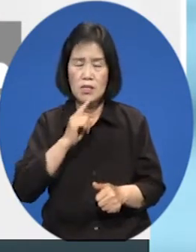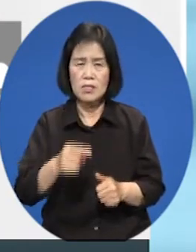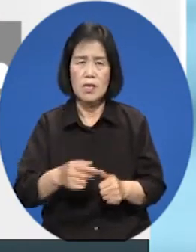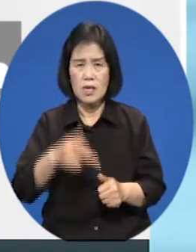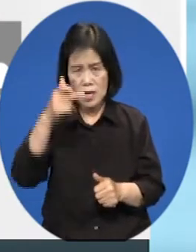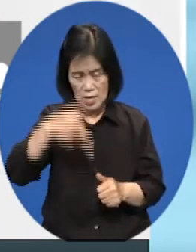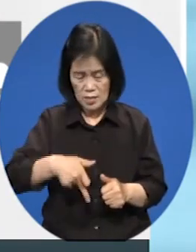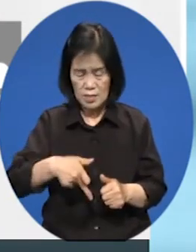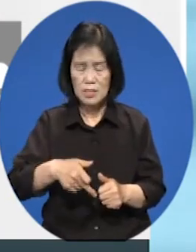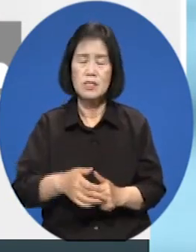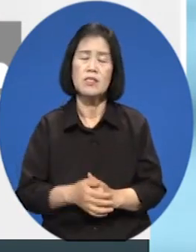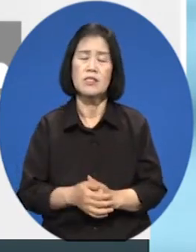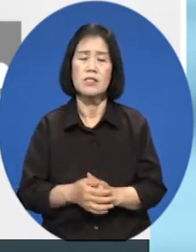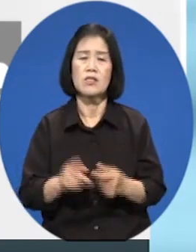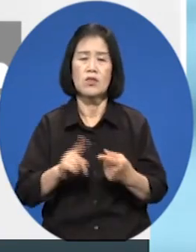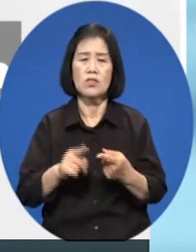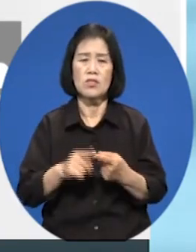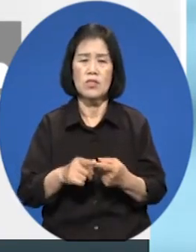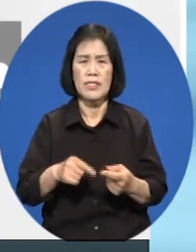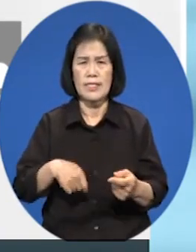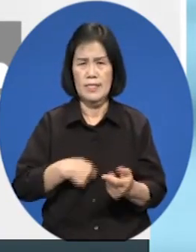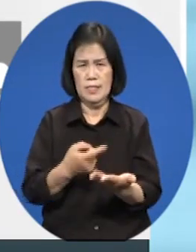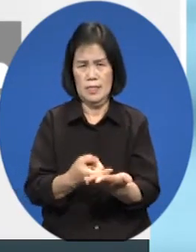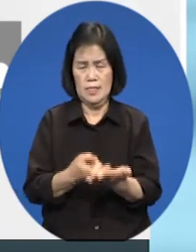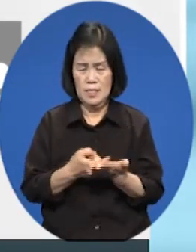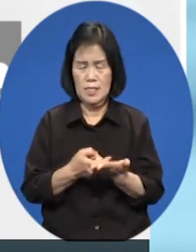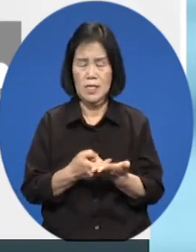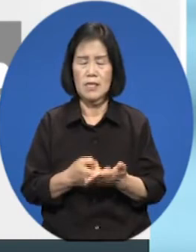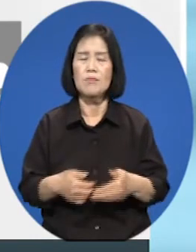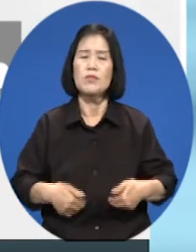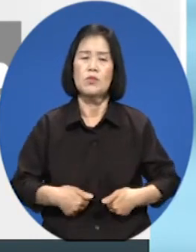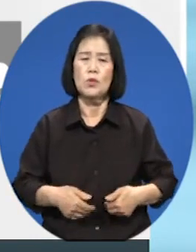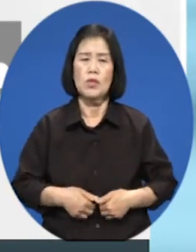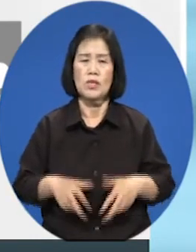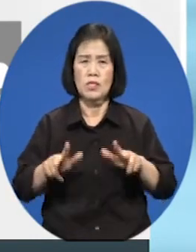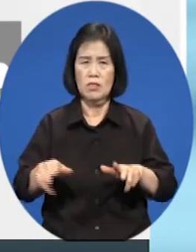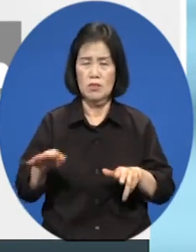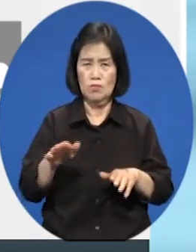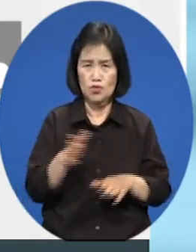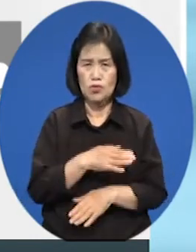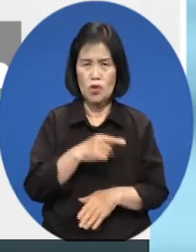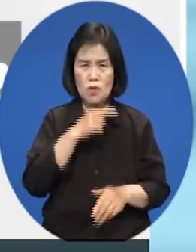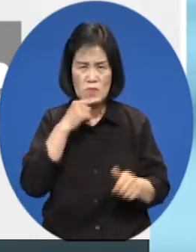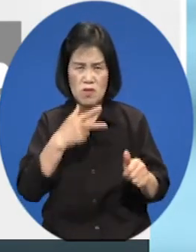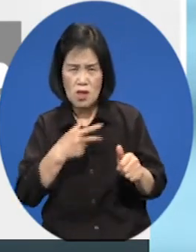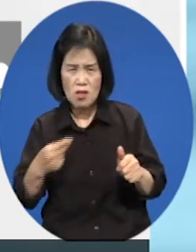카드로 이라든지 이런 것들을 이제 자제하는 지금부터 뭐 빚을 내가지고